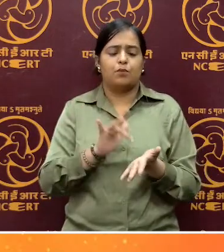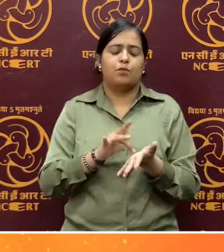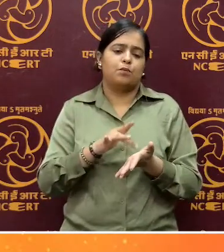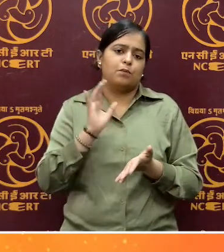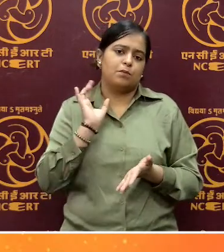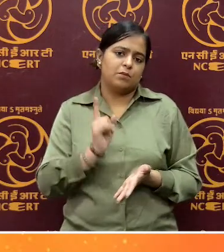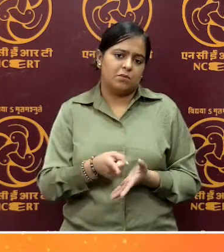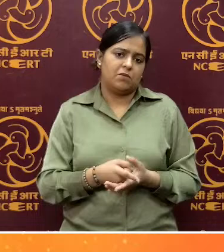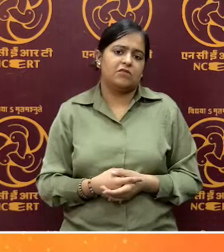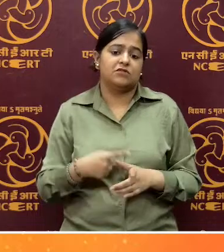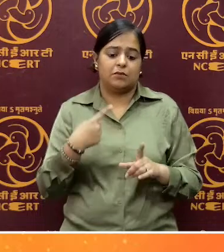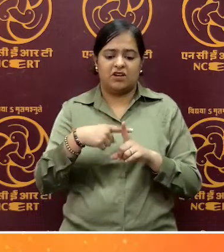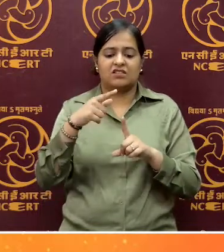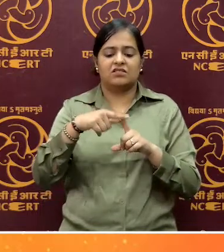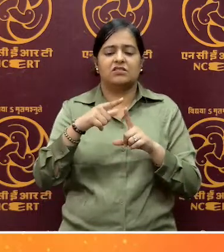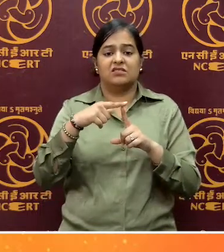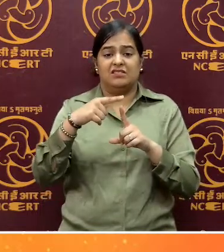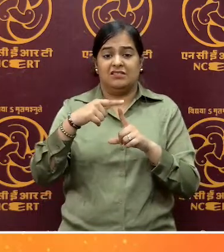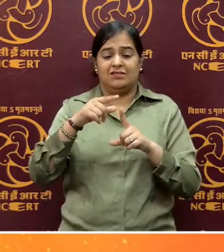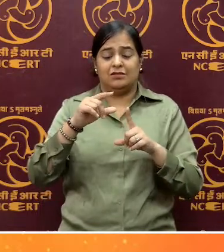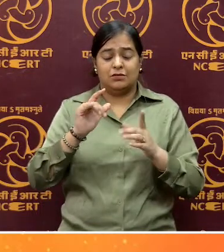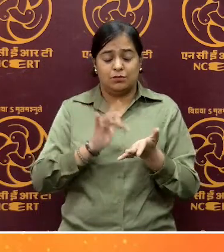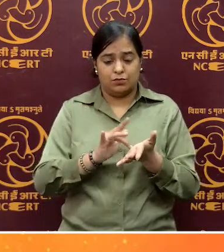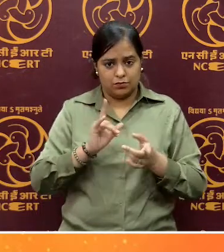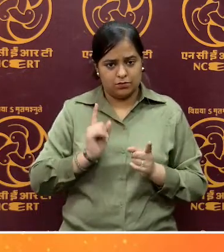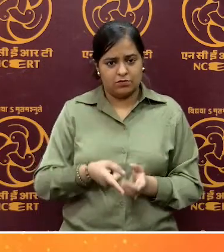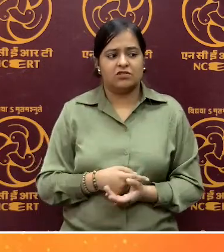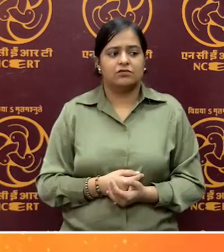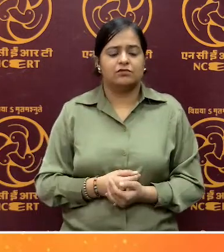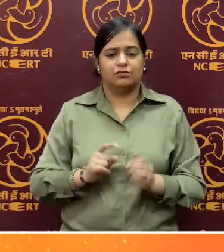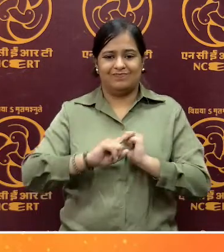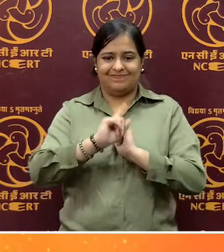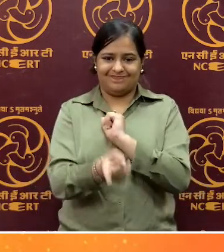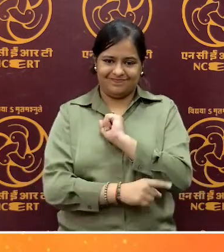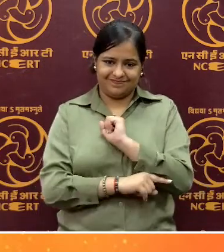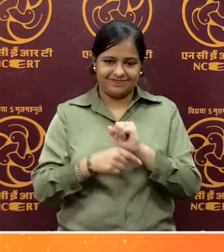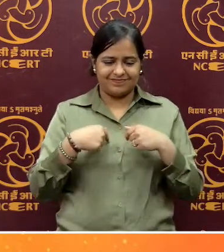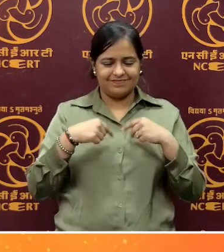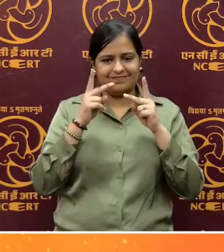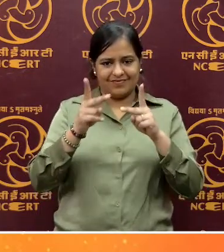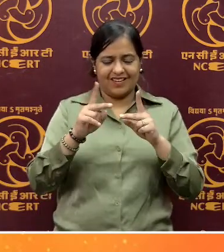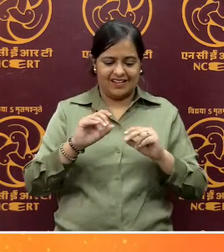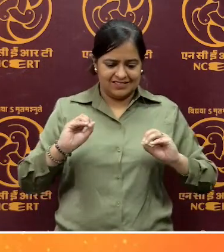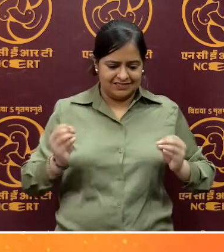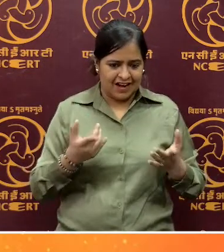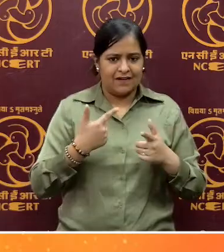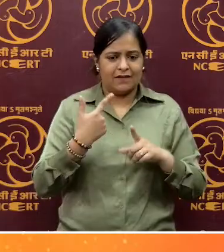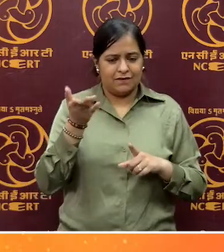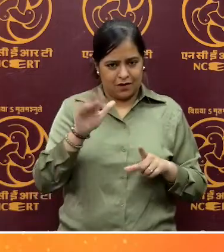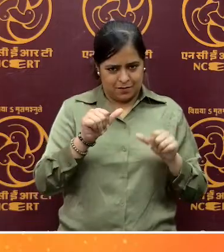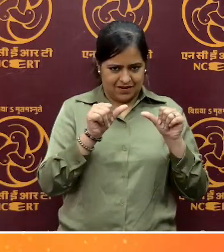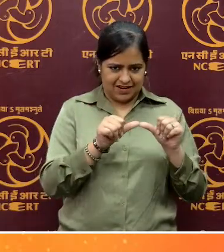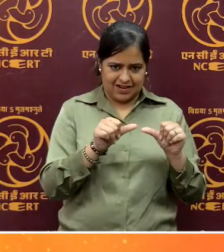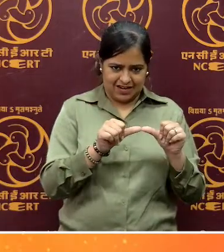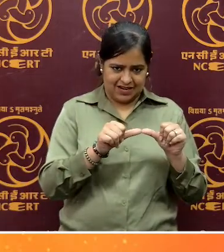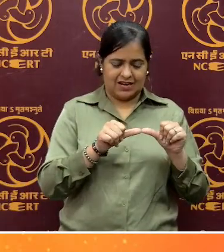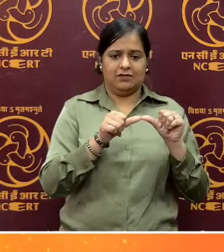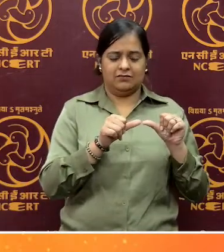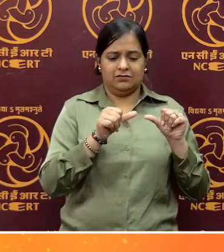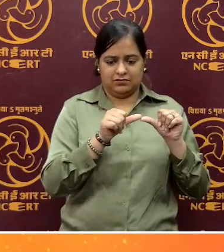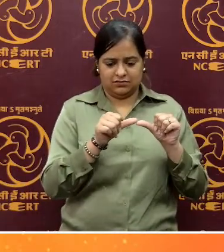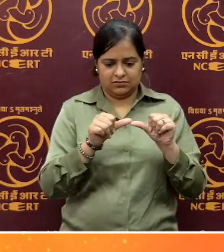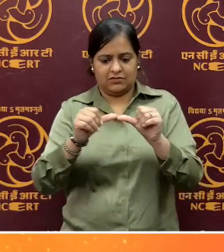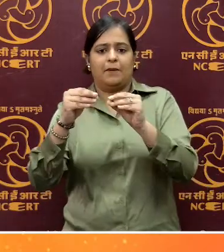and उसका terminal point होना चाहिए. So like here the last one, we find that it starts from A and then it goes towards